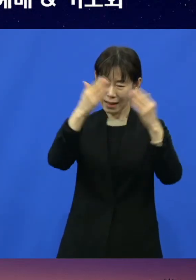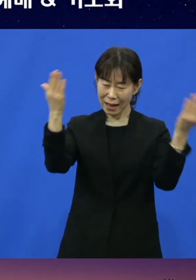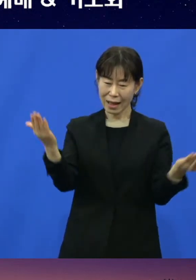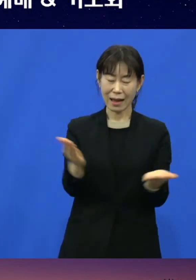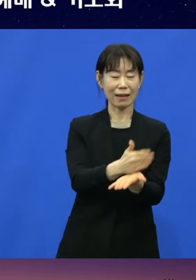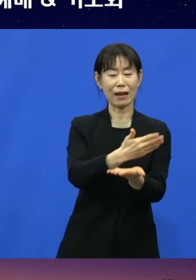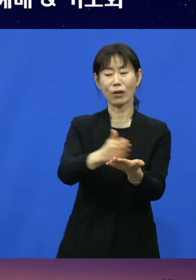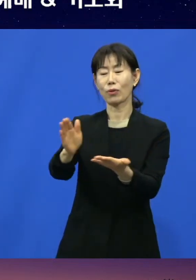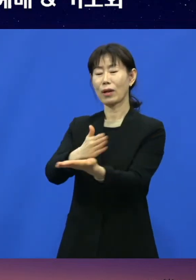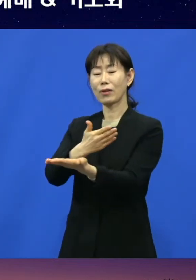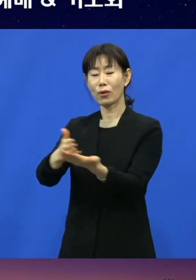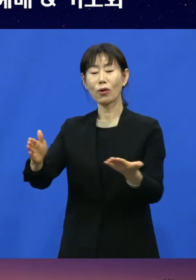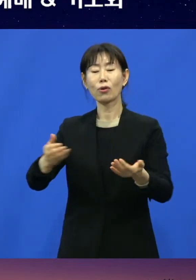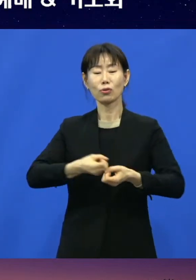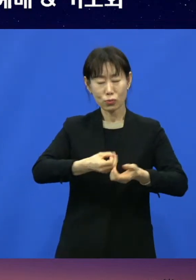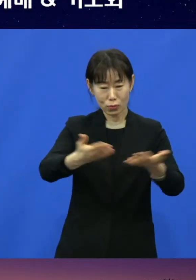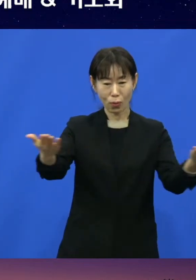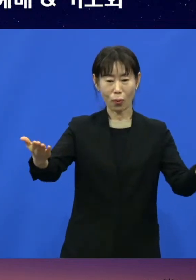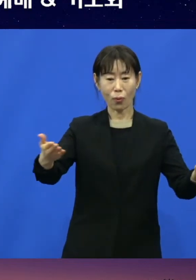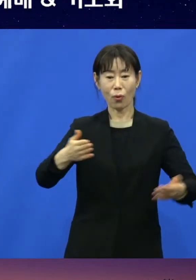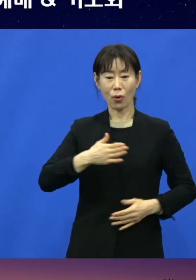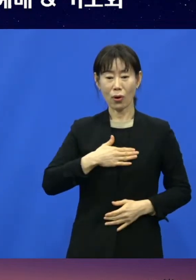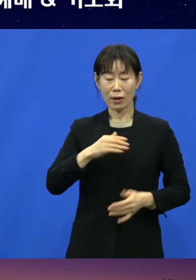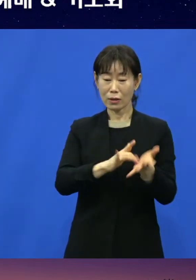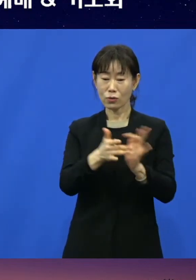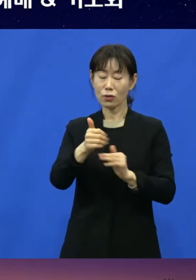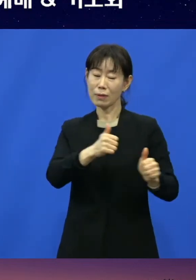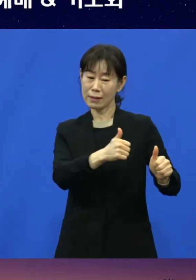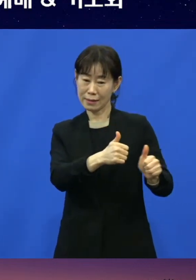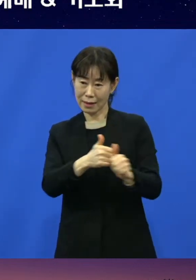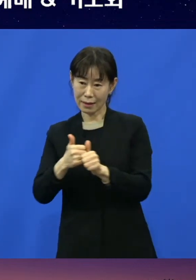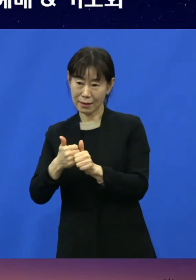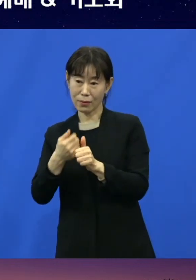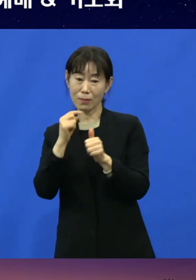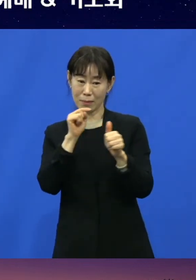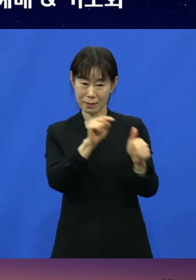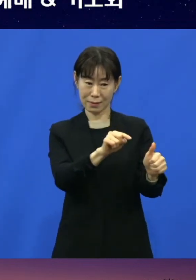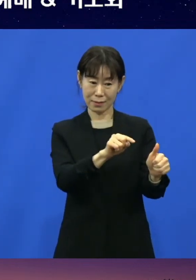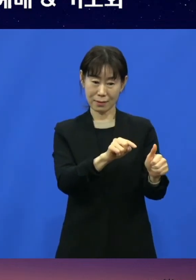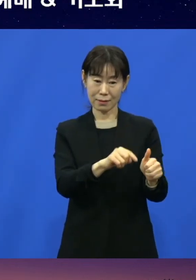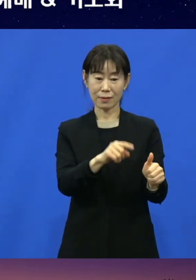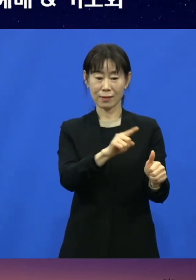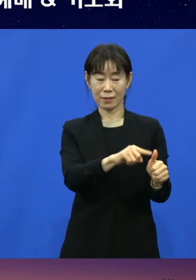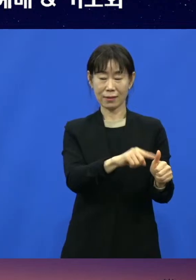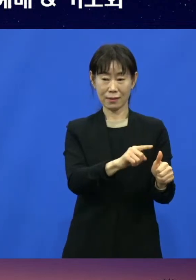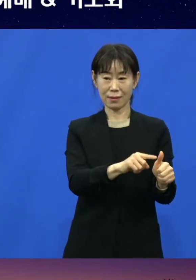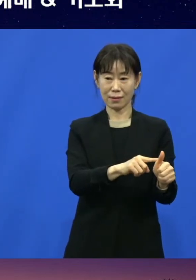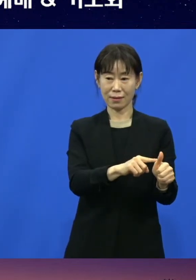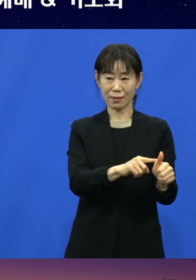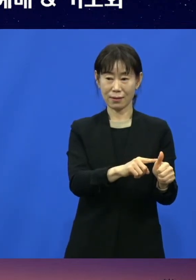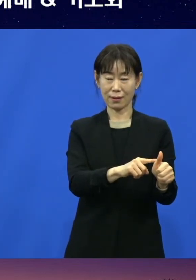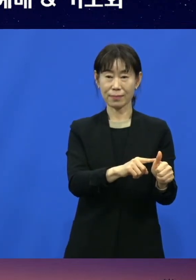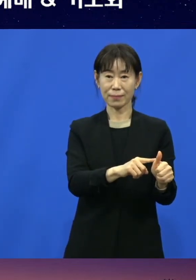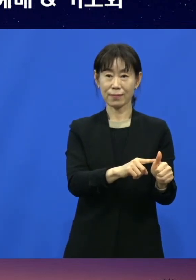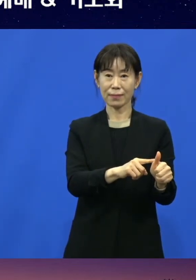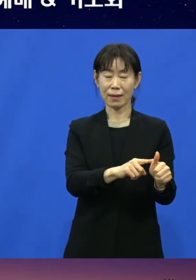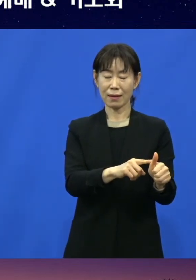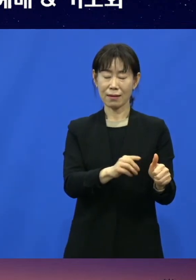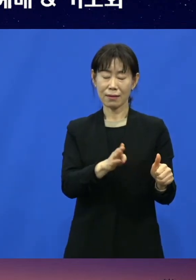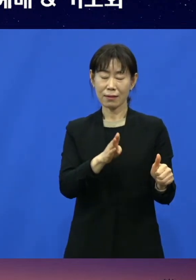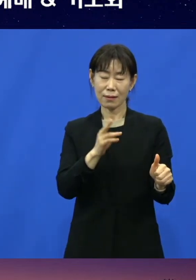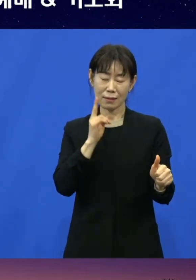따라. 그러니까 큰 부자이었기 때문에 이 말씀을 듣고 심히